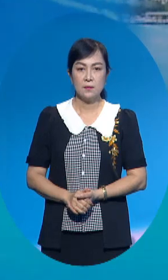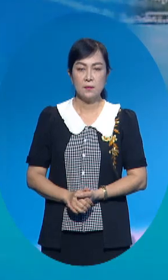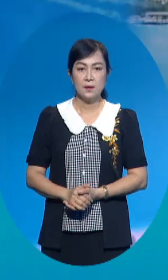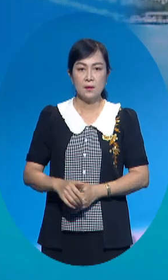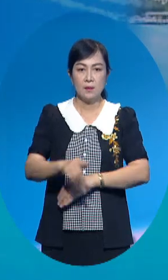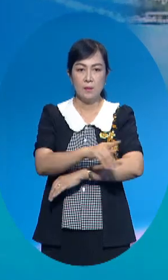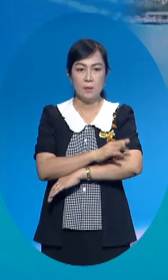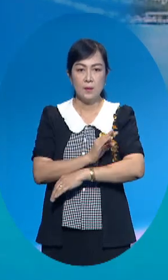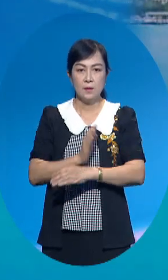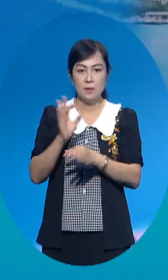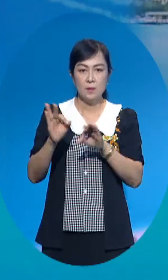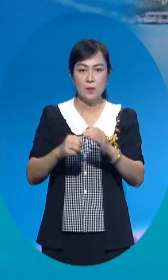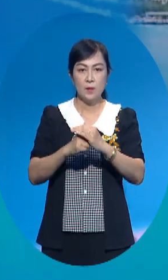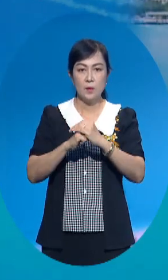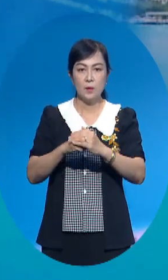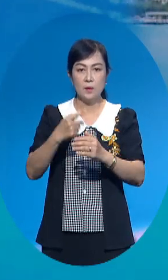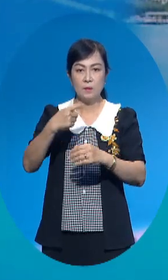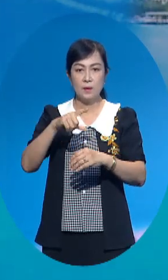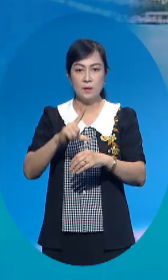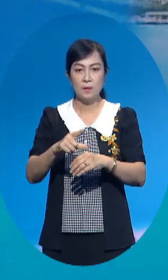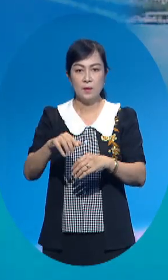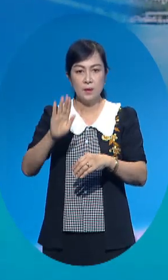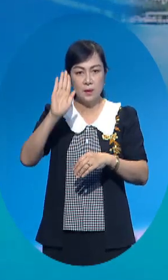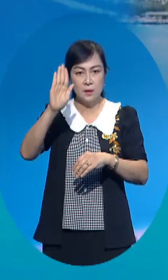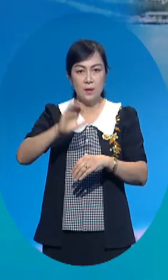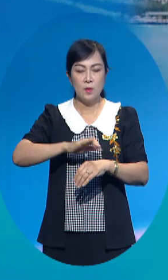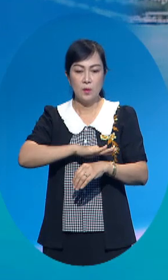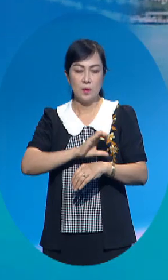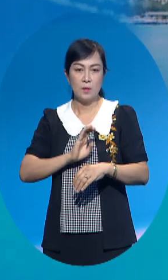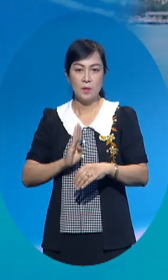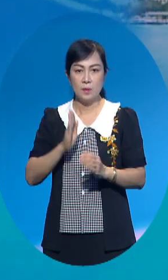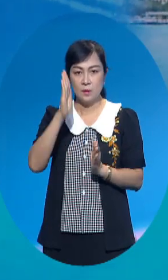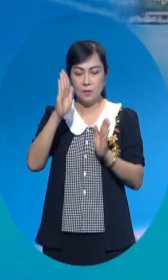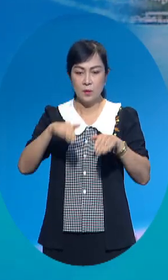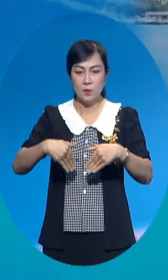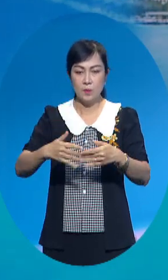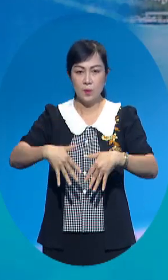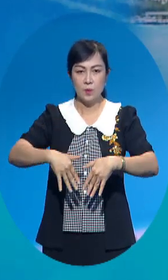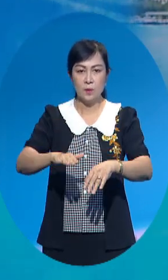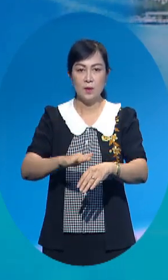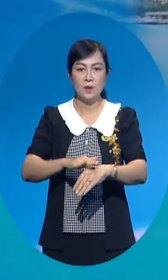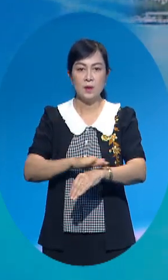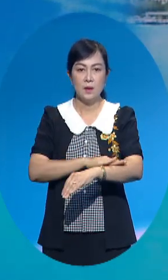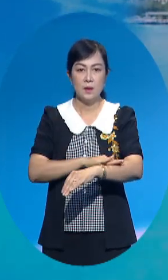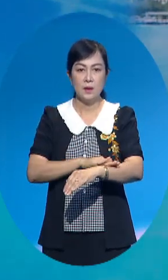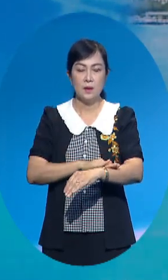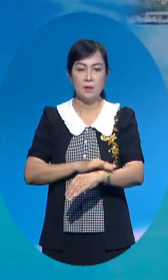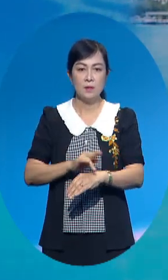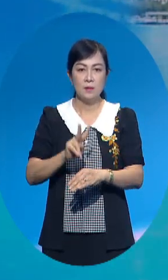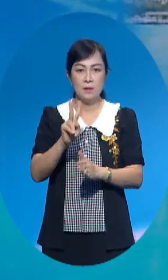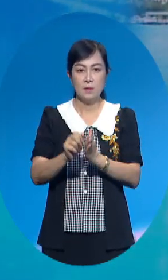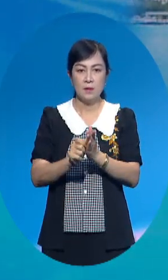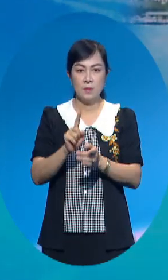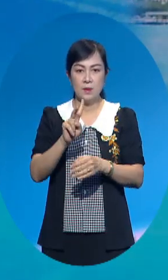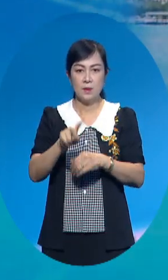thưa quý vị Sáng nay Phó bí thư thành ủy thành phố Hồ Chí Minh Nguyễn Phước Lộc đã dẫn đầu đoàn đại biểu thành phố đến chúc mừng quốc khánh nước Cộng hòa Dân chủ Nhân dân